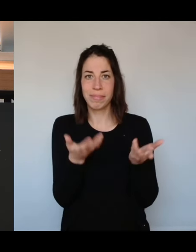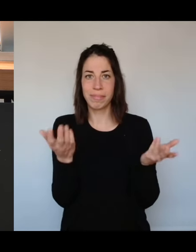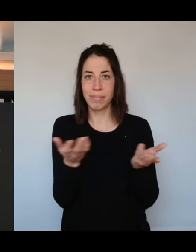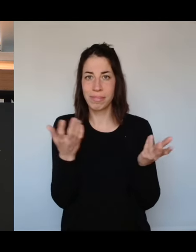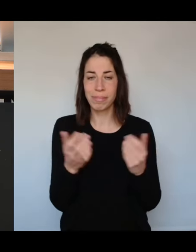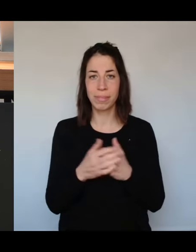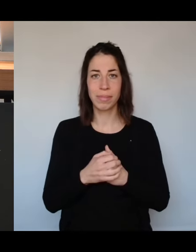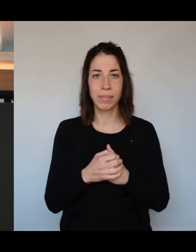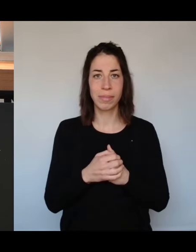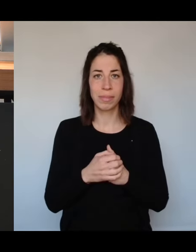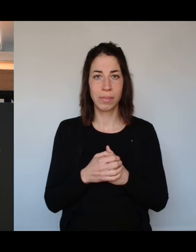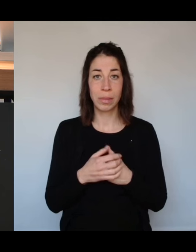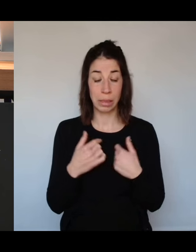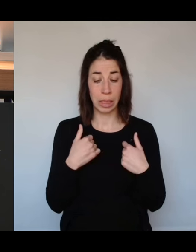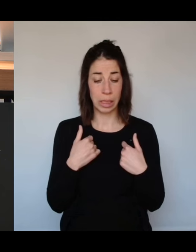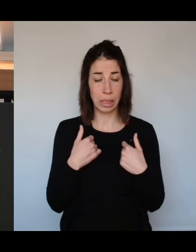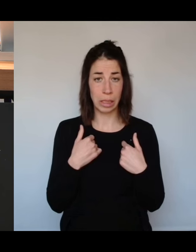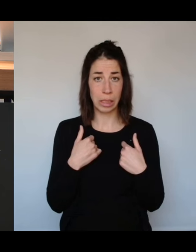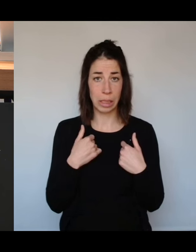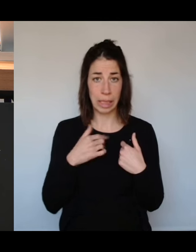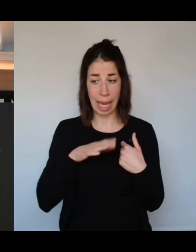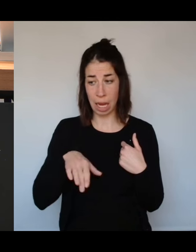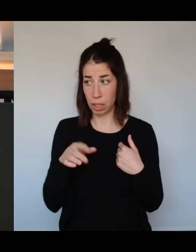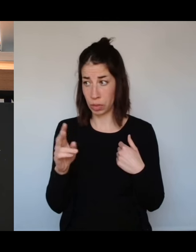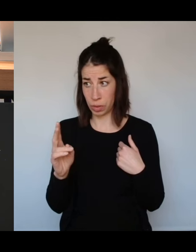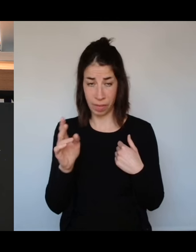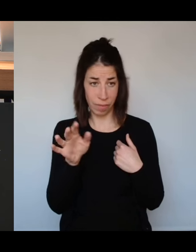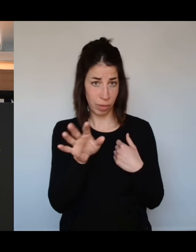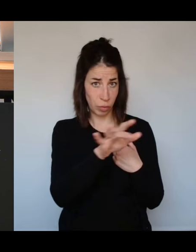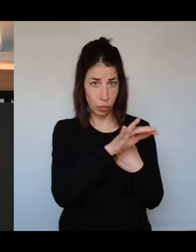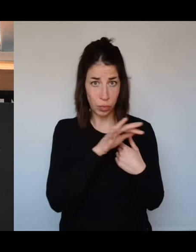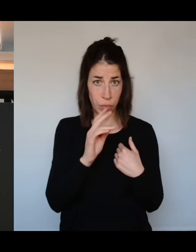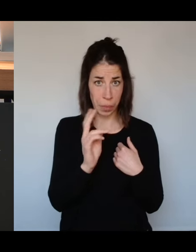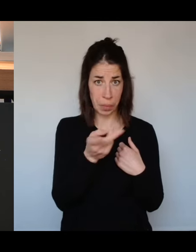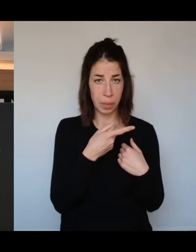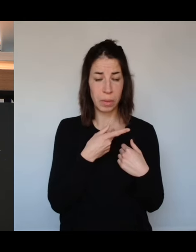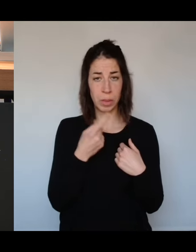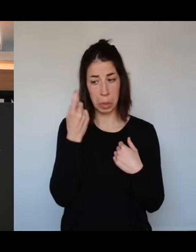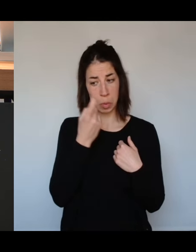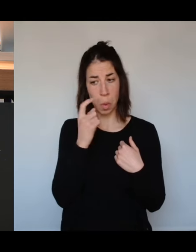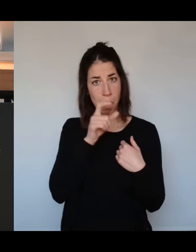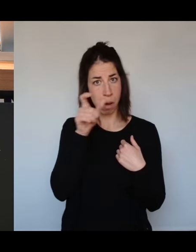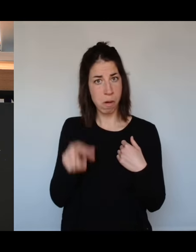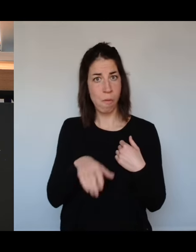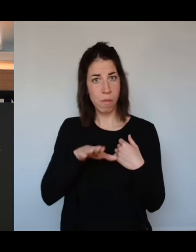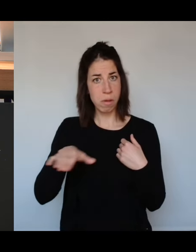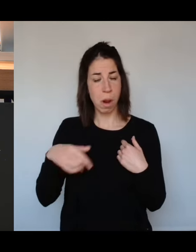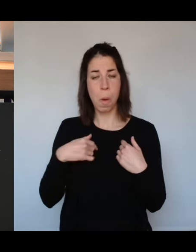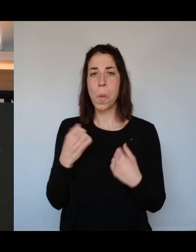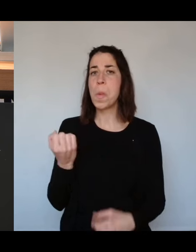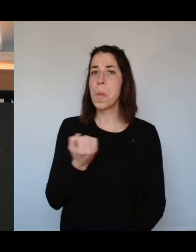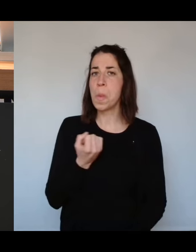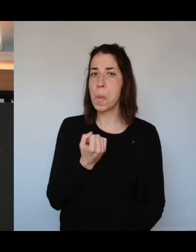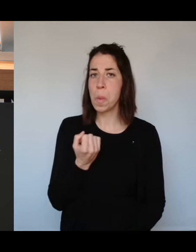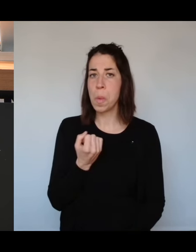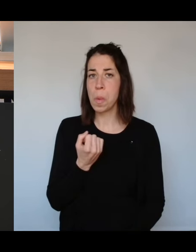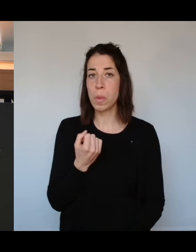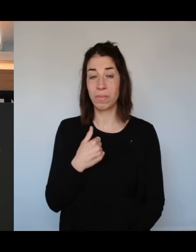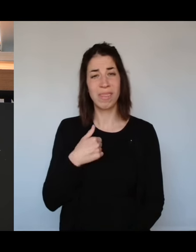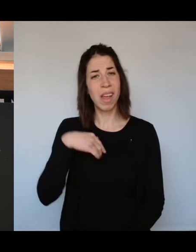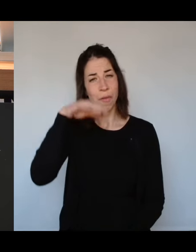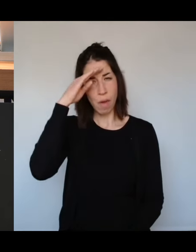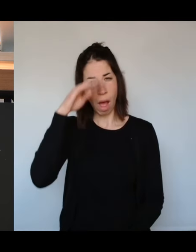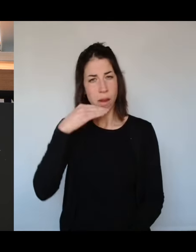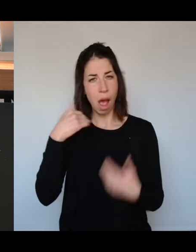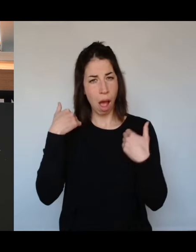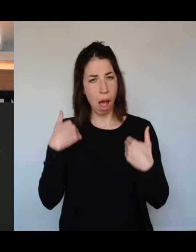nicht wenige Sorgen um ihr Wohlergehen. Aber die größte Sorge eines Vaters und einer Mutter ist die Sorge, dass das